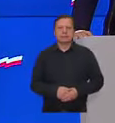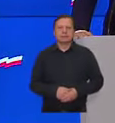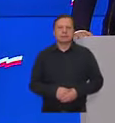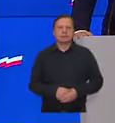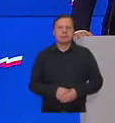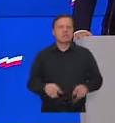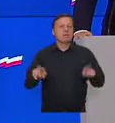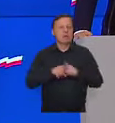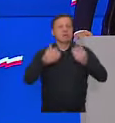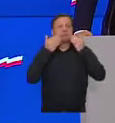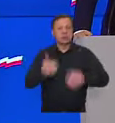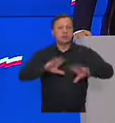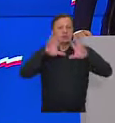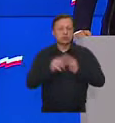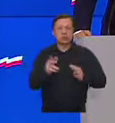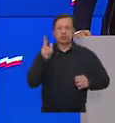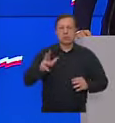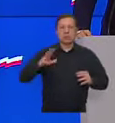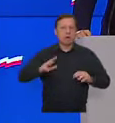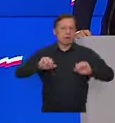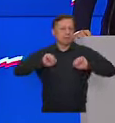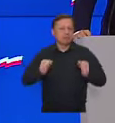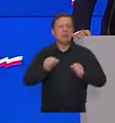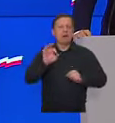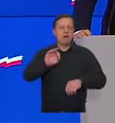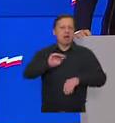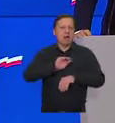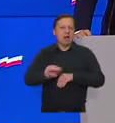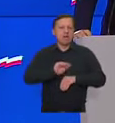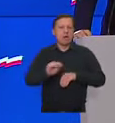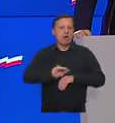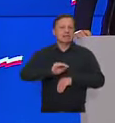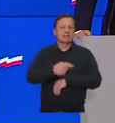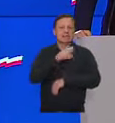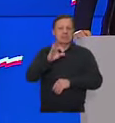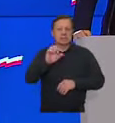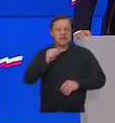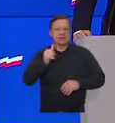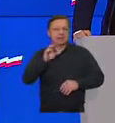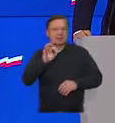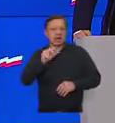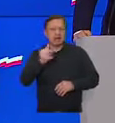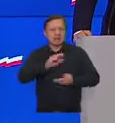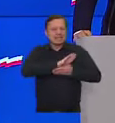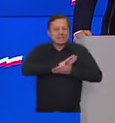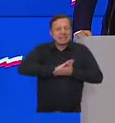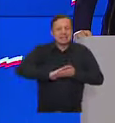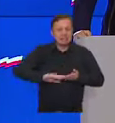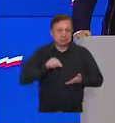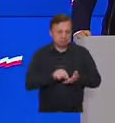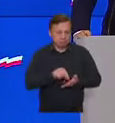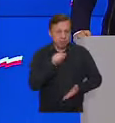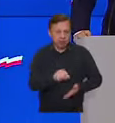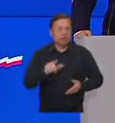Ale również dziękuję bardzo wszystkim, którzy się zaangażowali w edukację sanitarną. To bardzo ważne, żeby